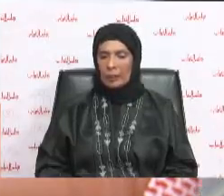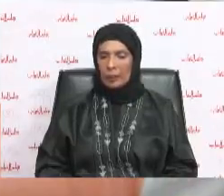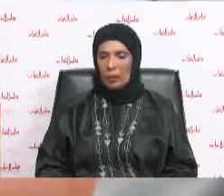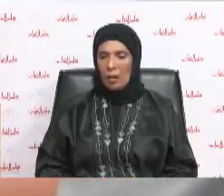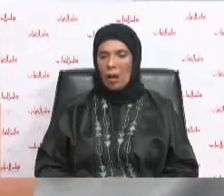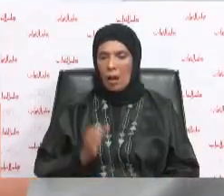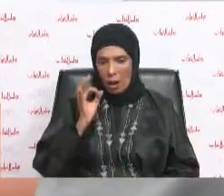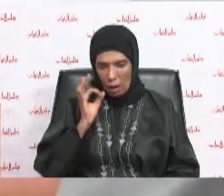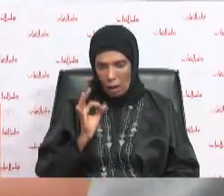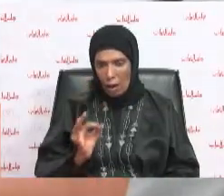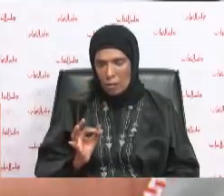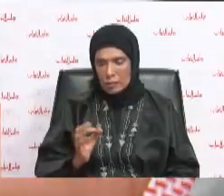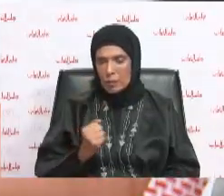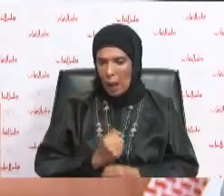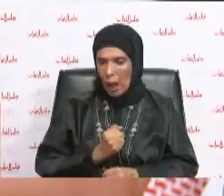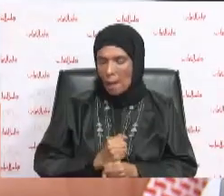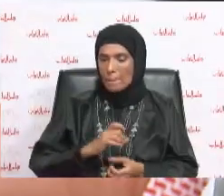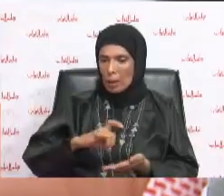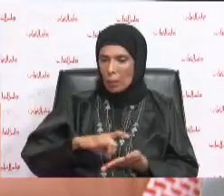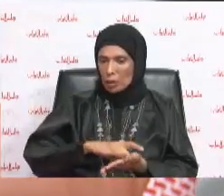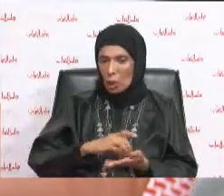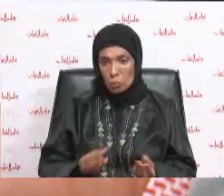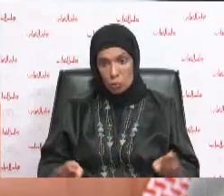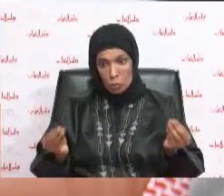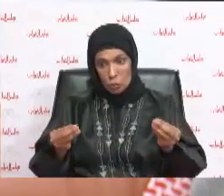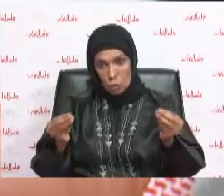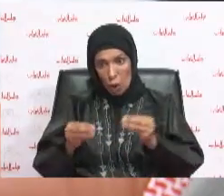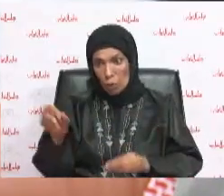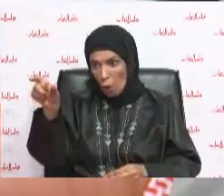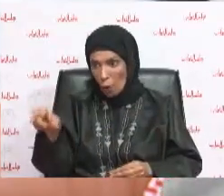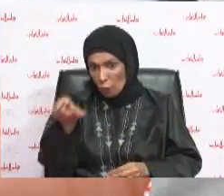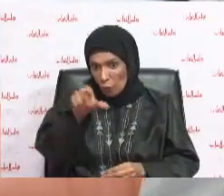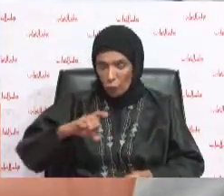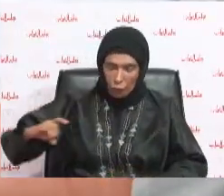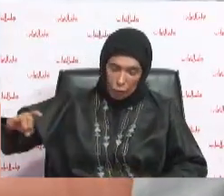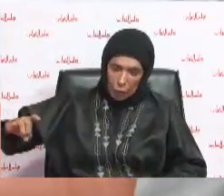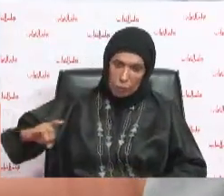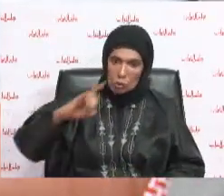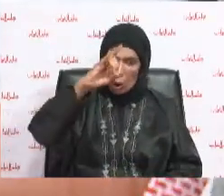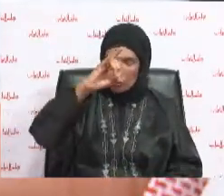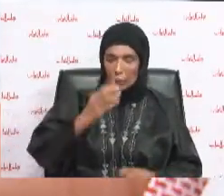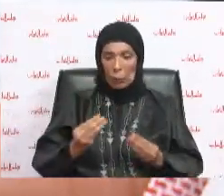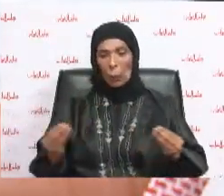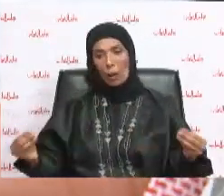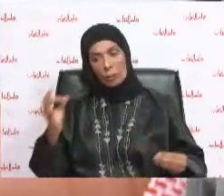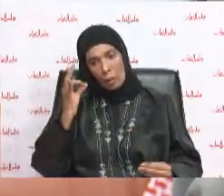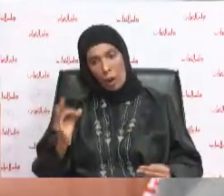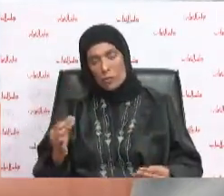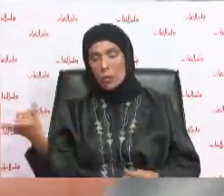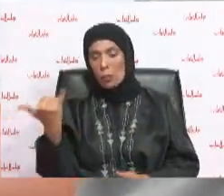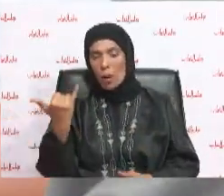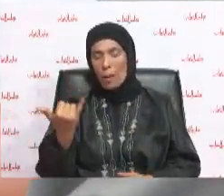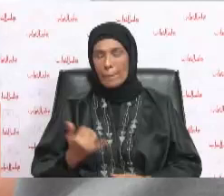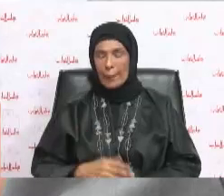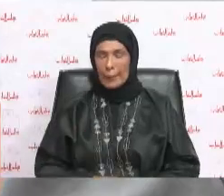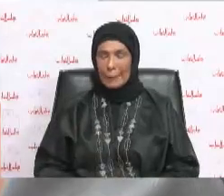تفعيل الدور المطار، هاي المطار الكبير يجب ان يكون عاجب الحركة. احنا كلهم اليوم وقالوا